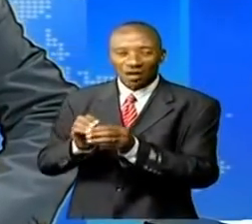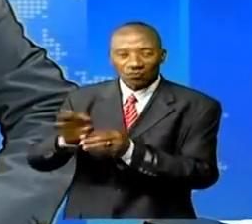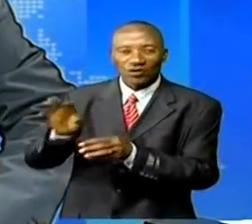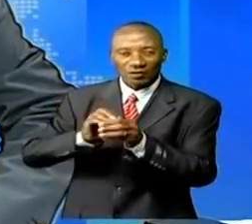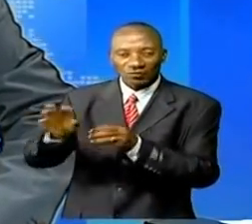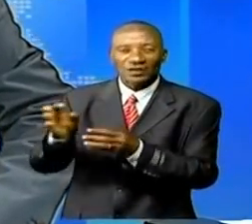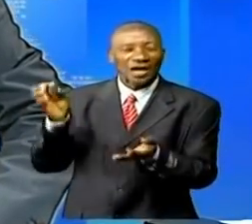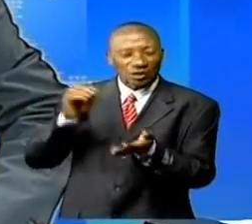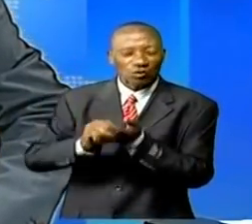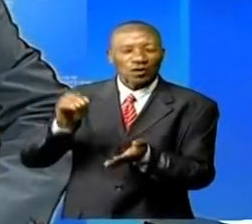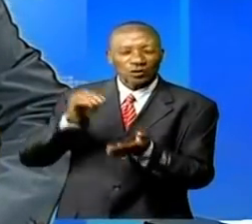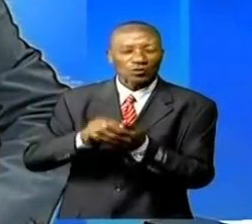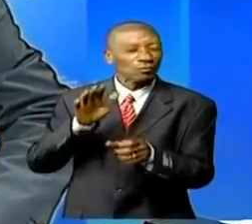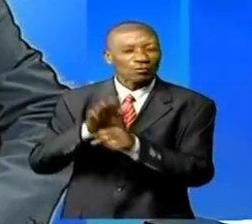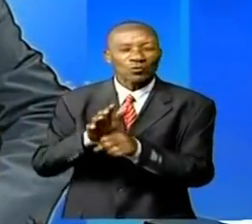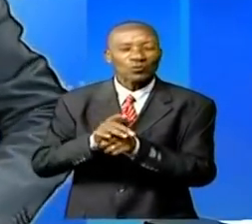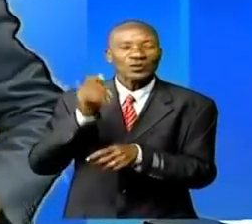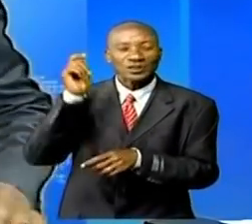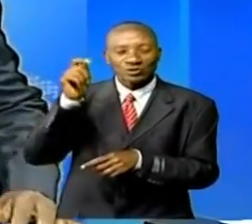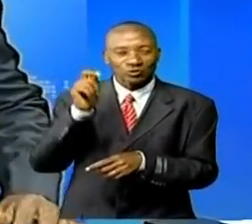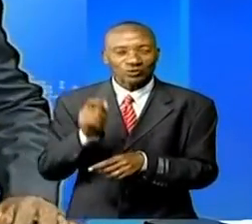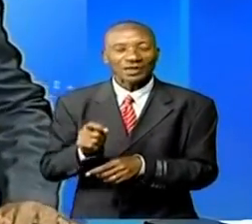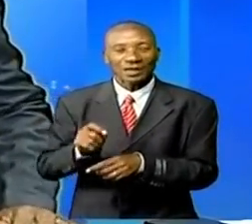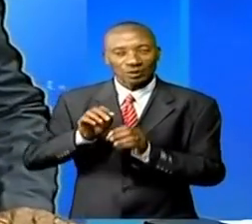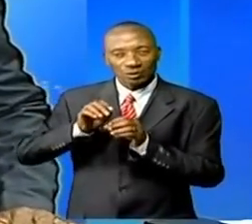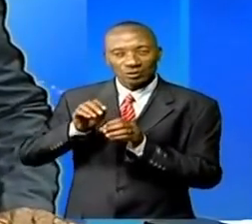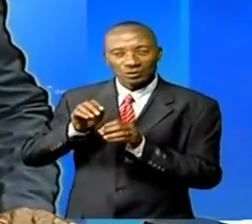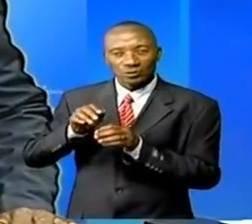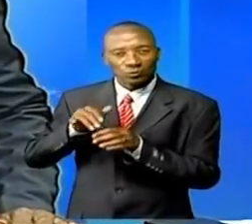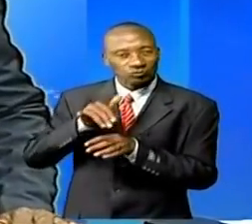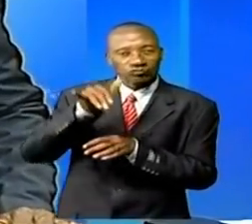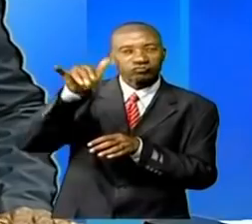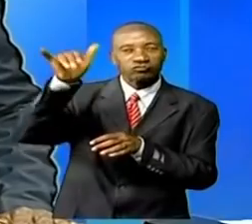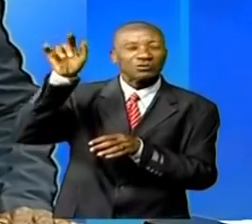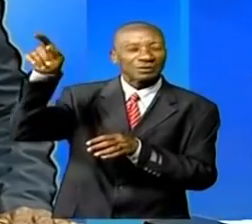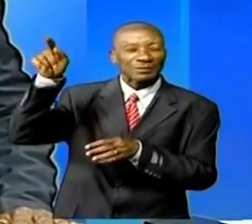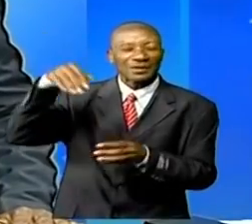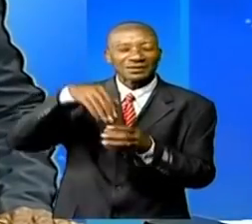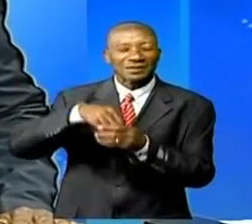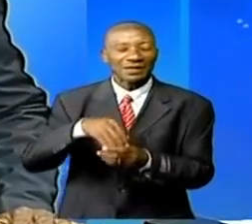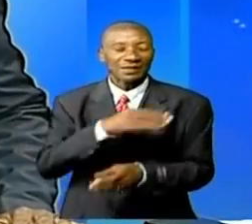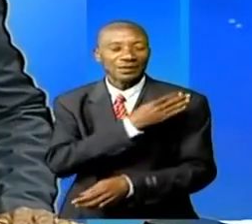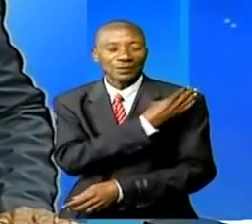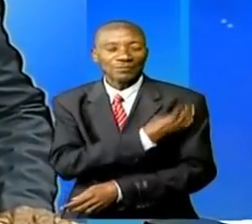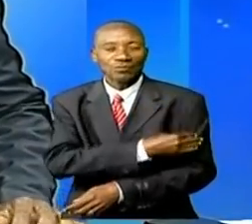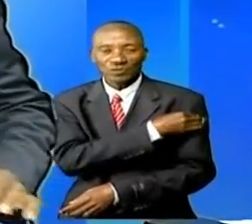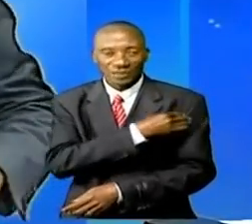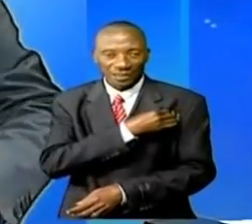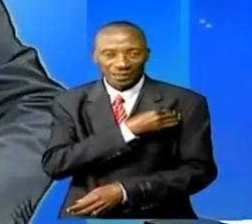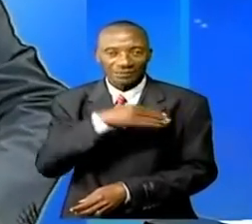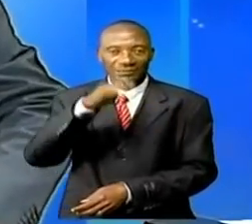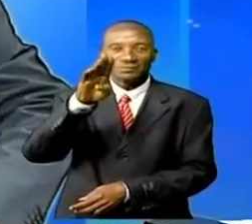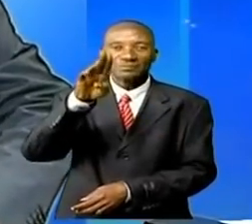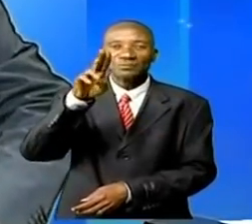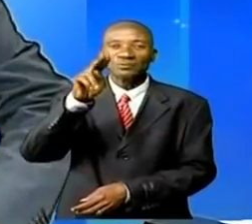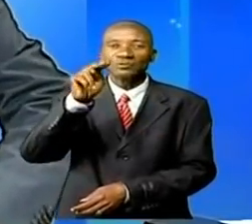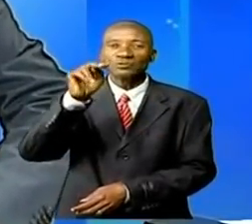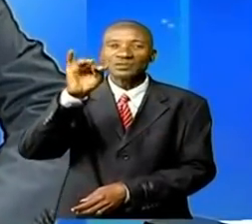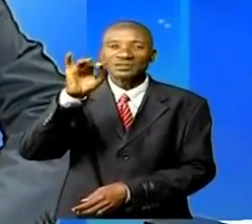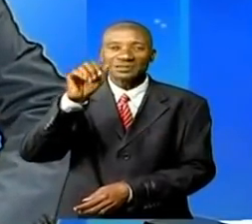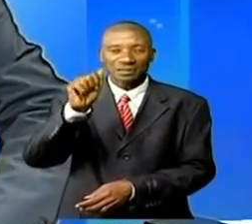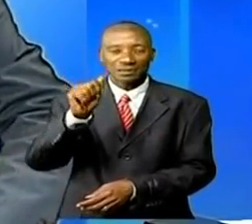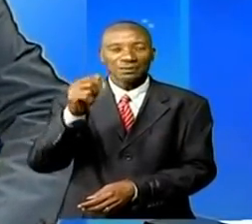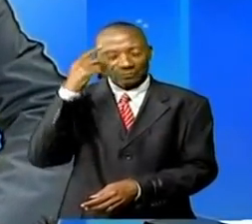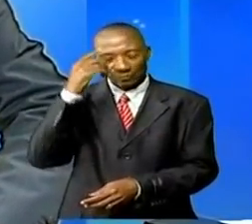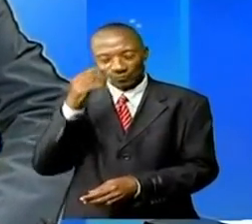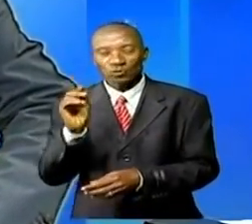unités commando viennent d'être envoyées en renfort à Bounia pour traquer les éléments des groupes Codeco,